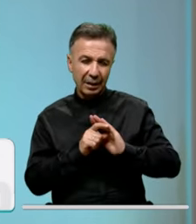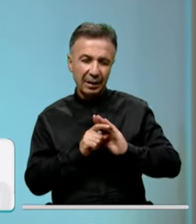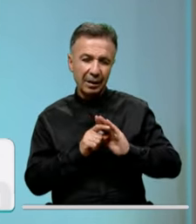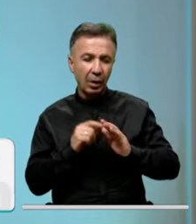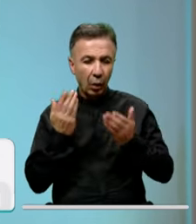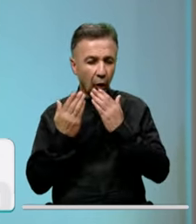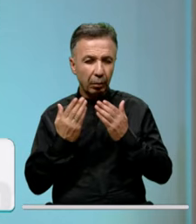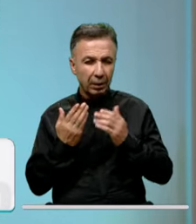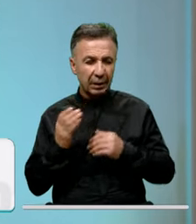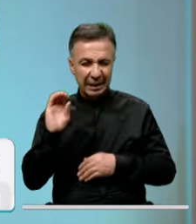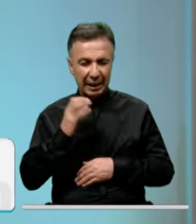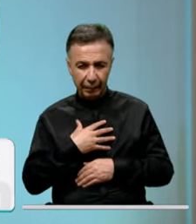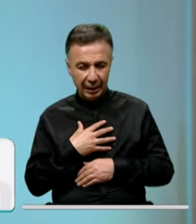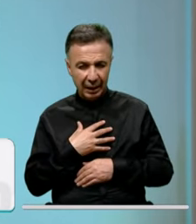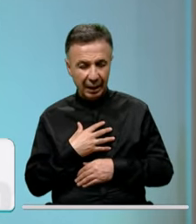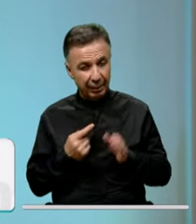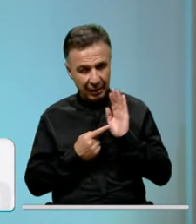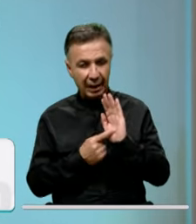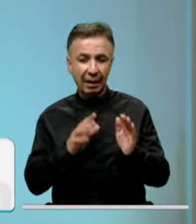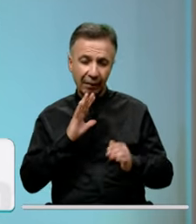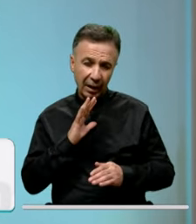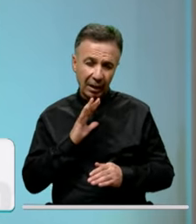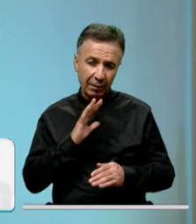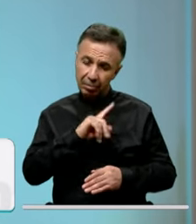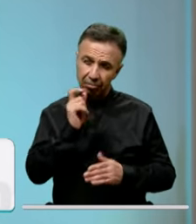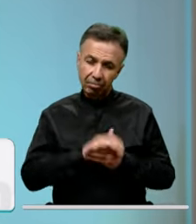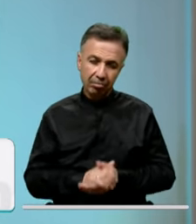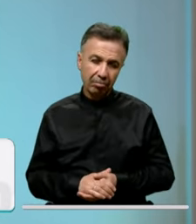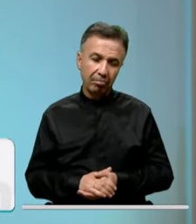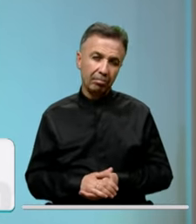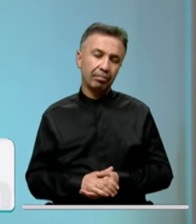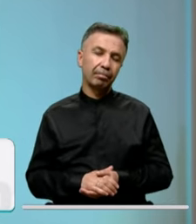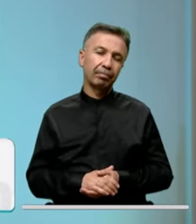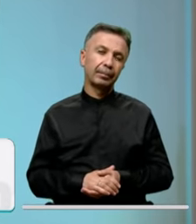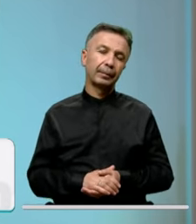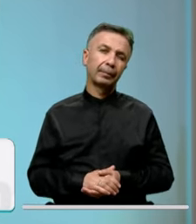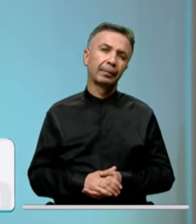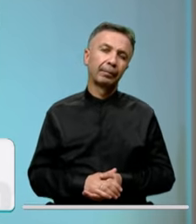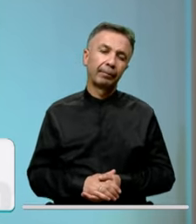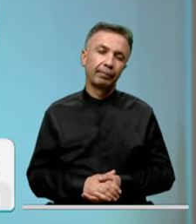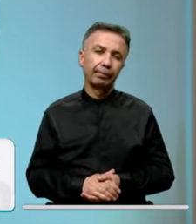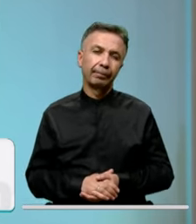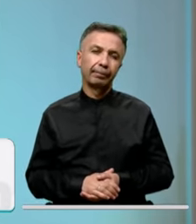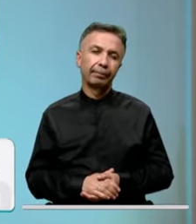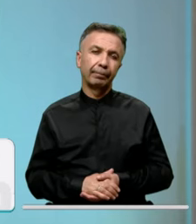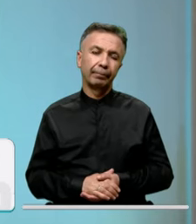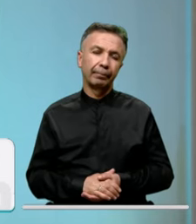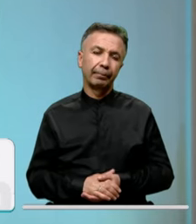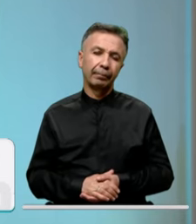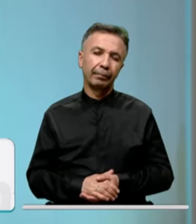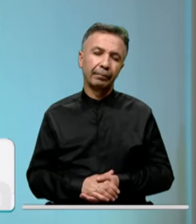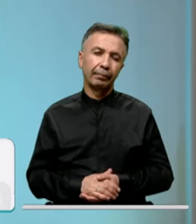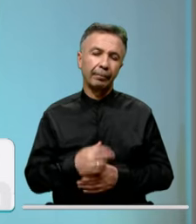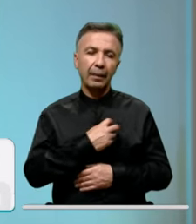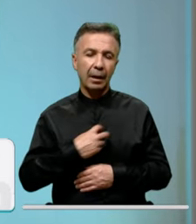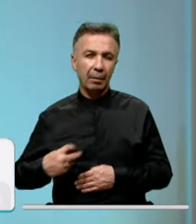mıdır? Dini dayanağı var mı, yoksa öyle alışılagelmiş, oluşmuş bir şey midir?